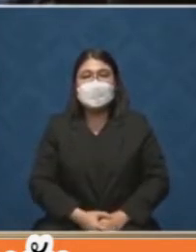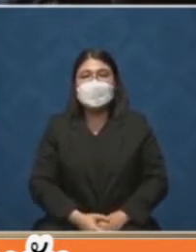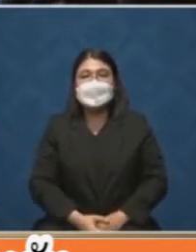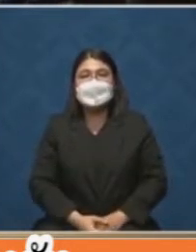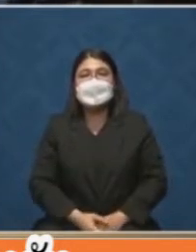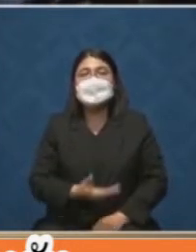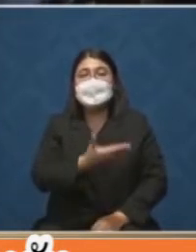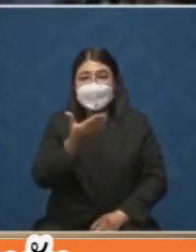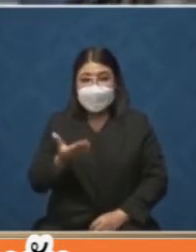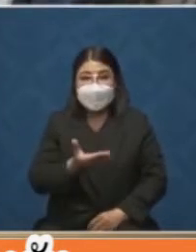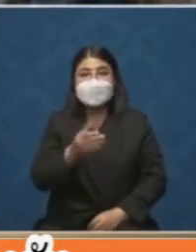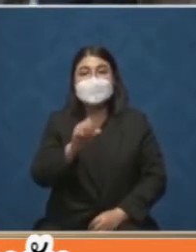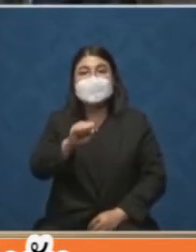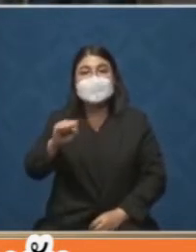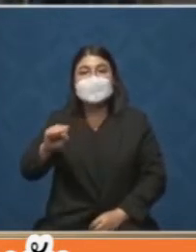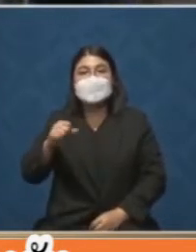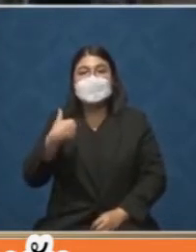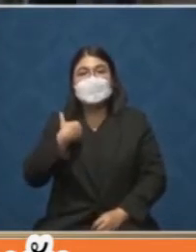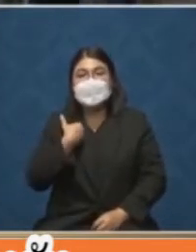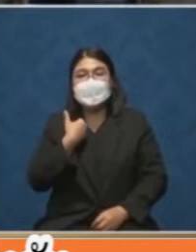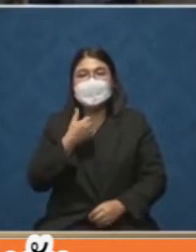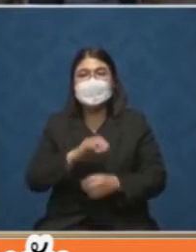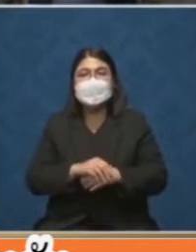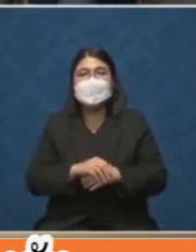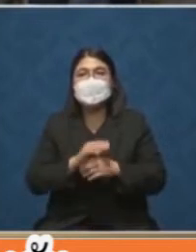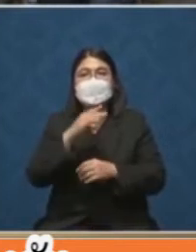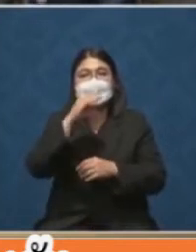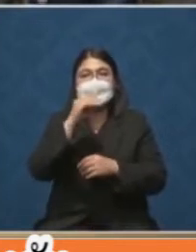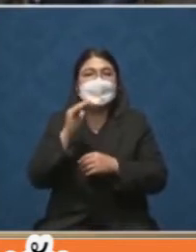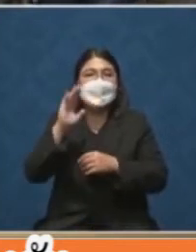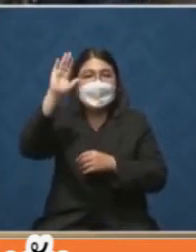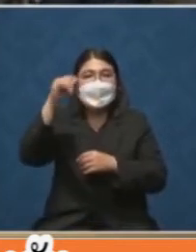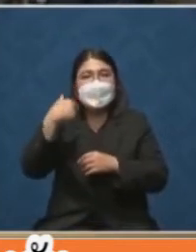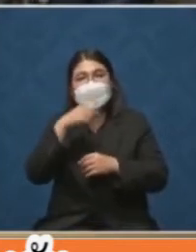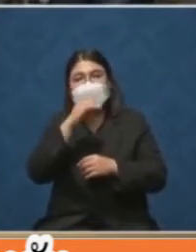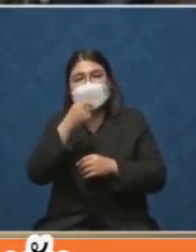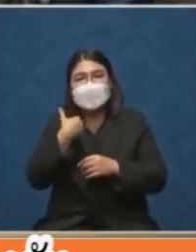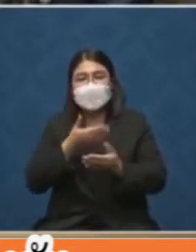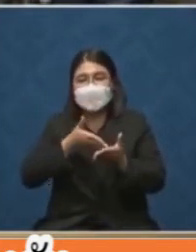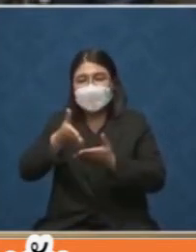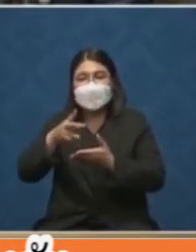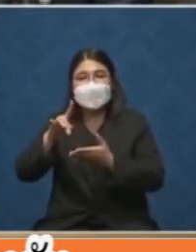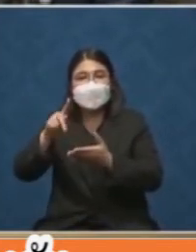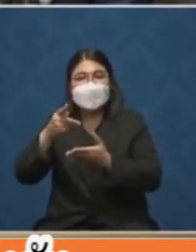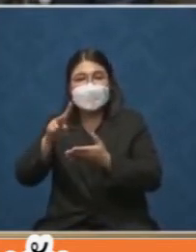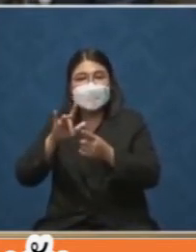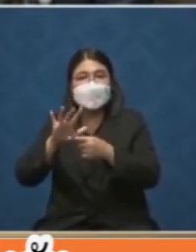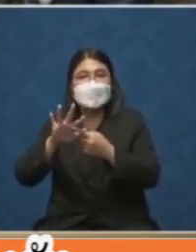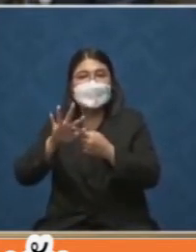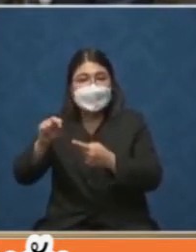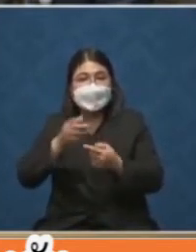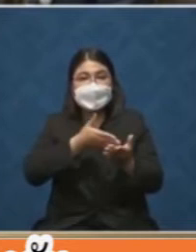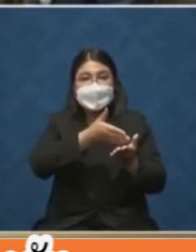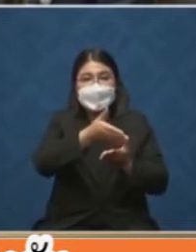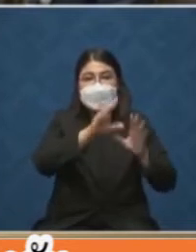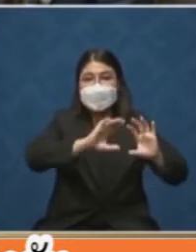ผมนฐพงเรมัยาวุธ สมาชิ สภาพูแทนรัศดรณ พักเก้าไล เขีตบังแกรุเทศมณครครับธรดลครั ก่อนอื่นผมต้องขอขอพ